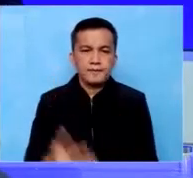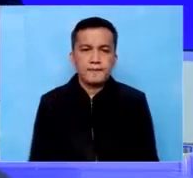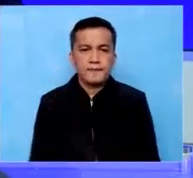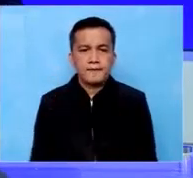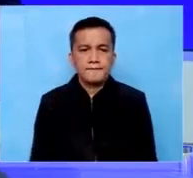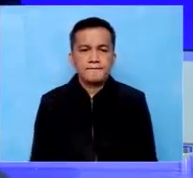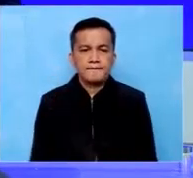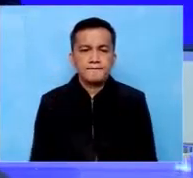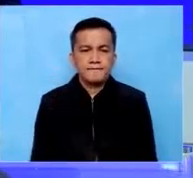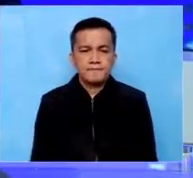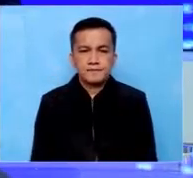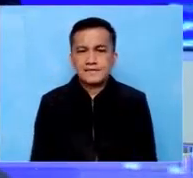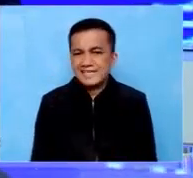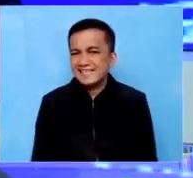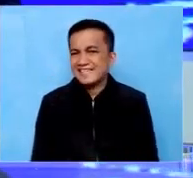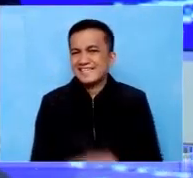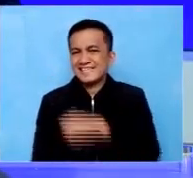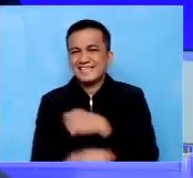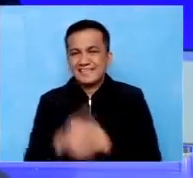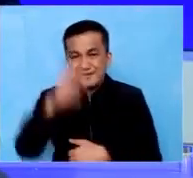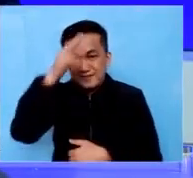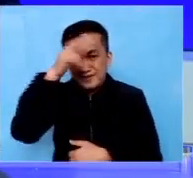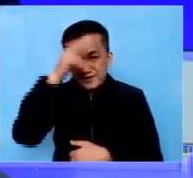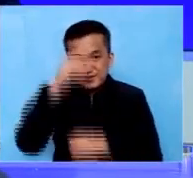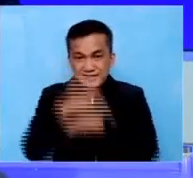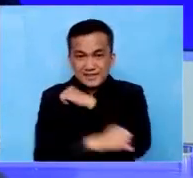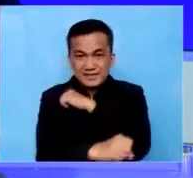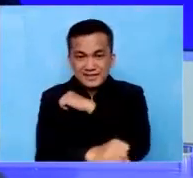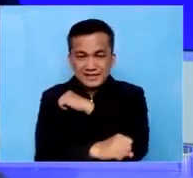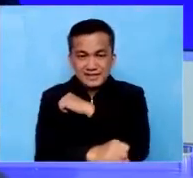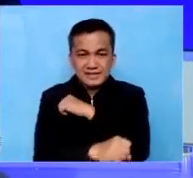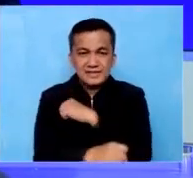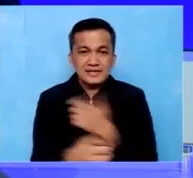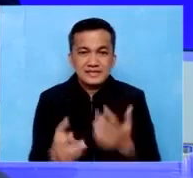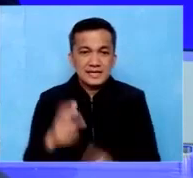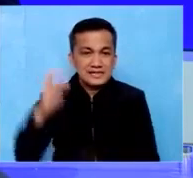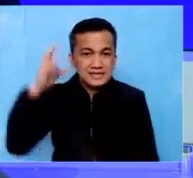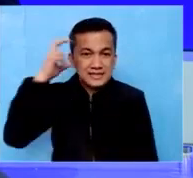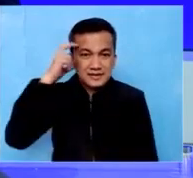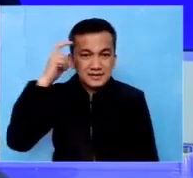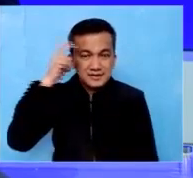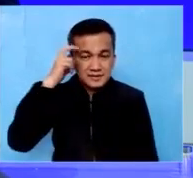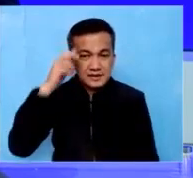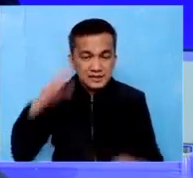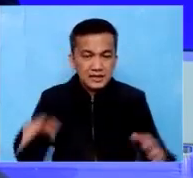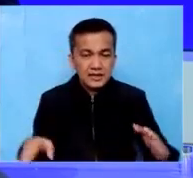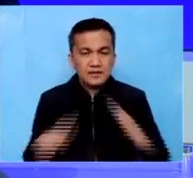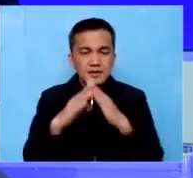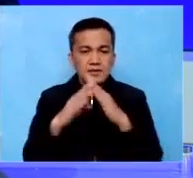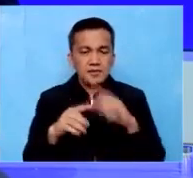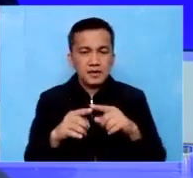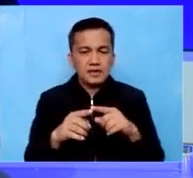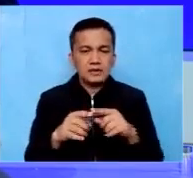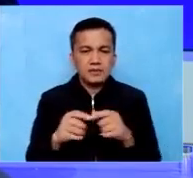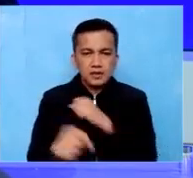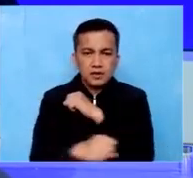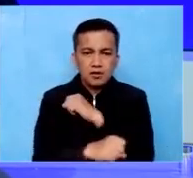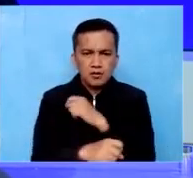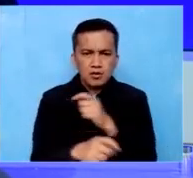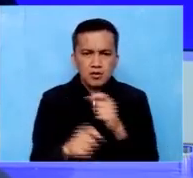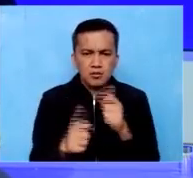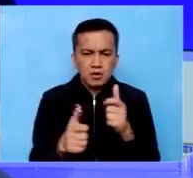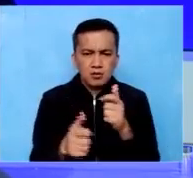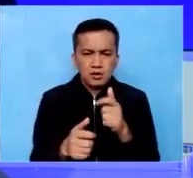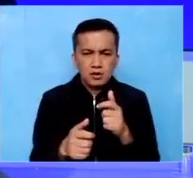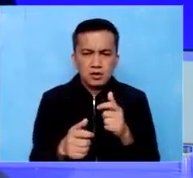Pati ba naman manok, ninanakaw sa Legazpi, Albay? Yun nga lang, napurnado daw po ang pagnanakaw ng biglang magingay